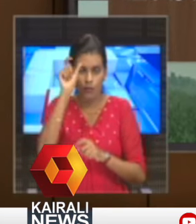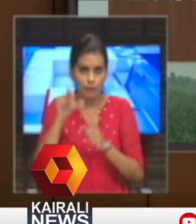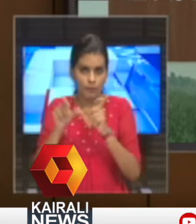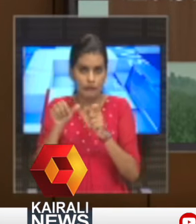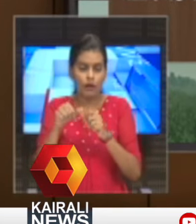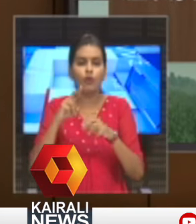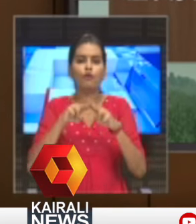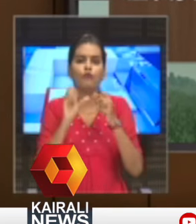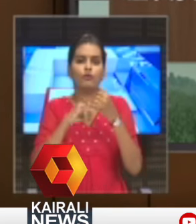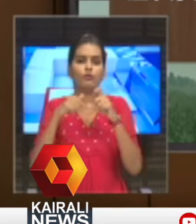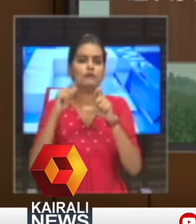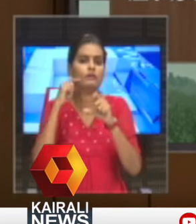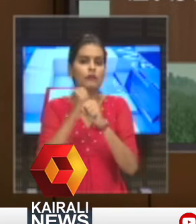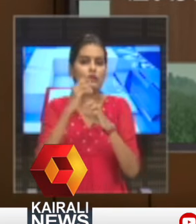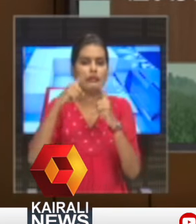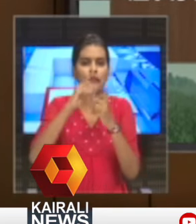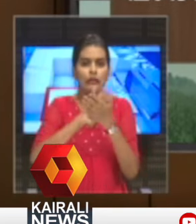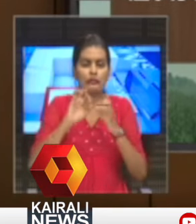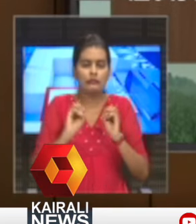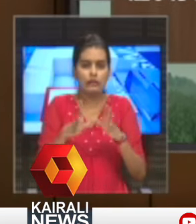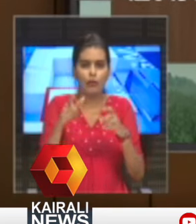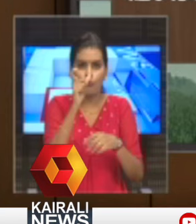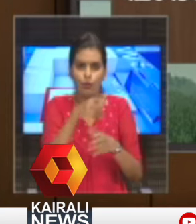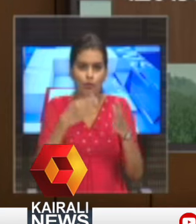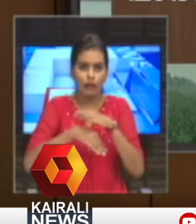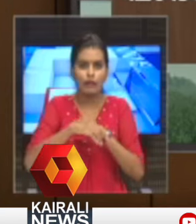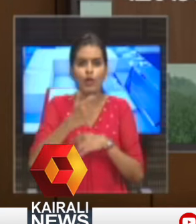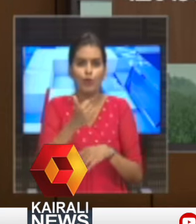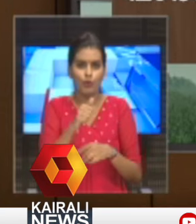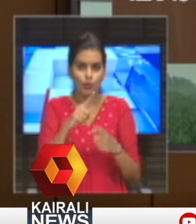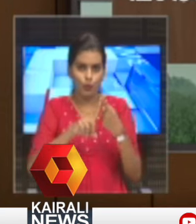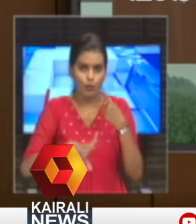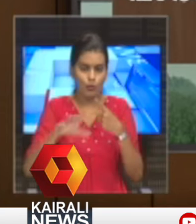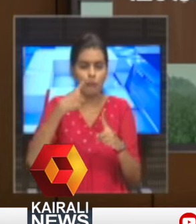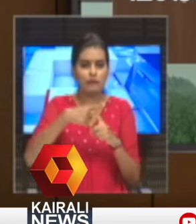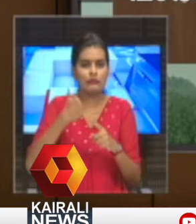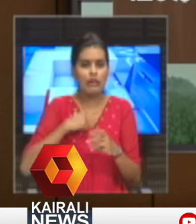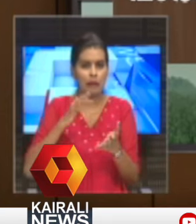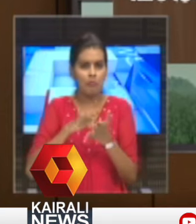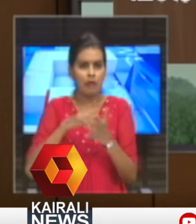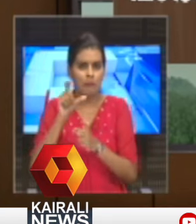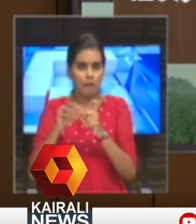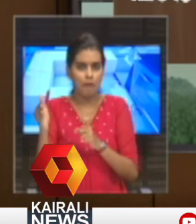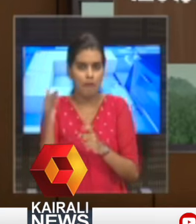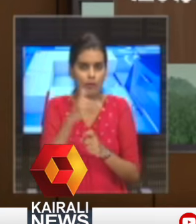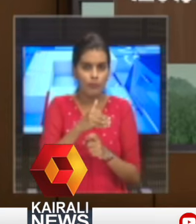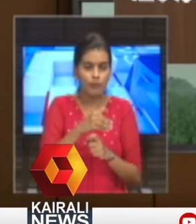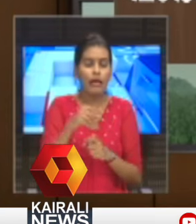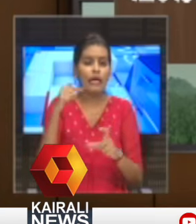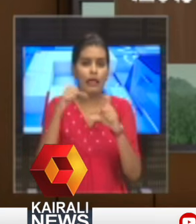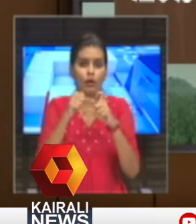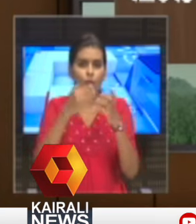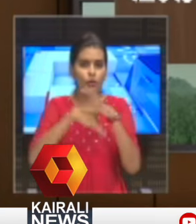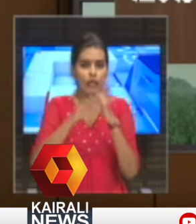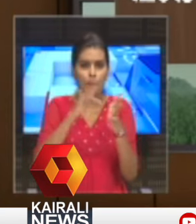കമ്പനിയായ ഫ്യൂസലേജ് ഉൽപ്പാദിപ്പിക്കുന്ന ഡ്രോണുകൾക്കാണ് യൂറോപ്പ്, കാനഡ എന്നിവിടങ്ങളിൽ നിന്നും ആവശ്യക്കാരെത്തിയത്. കളമശ്ശേരിയിൽ നിന്നുള്ള